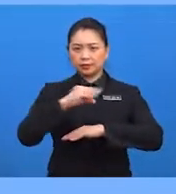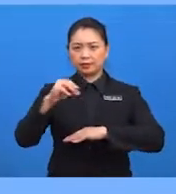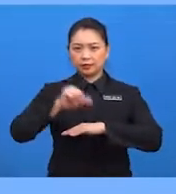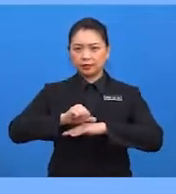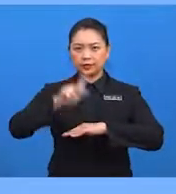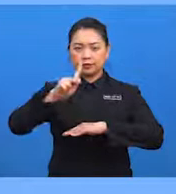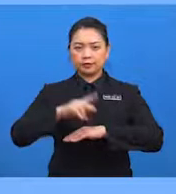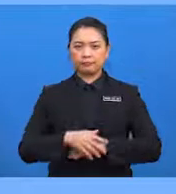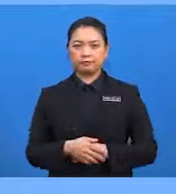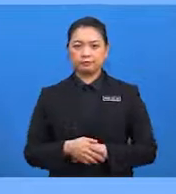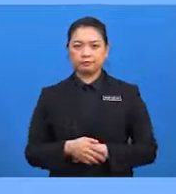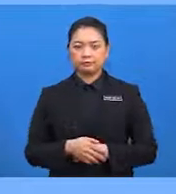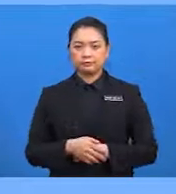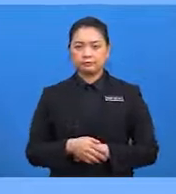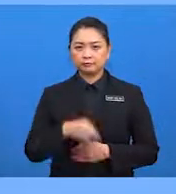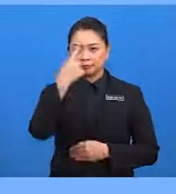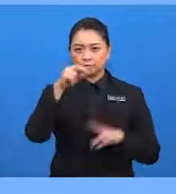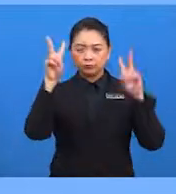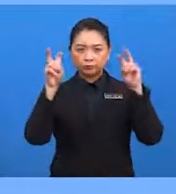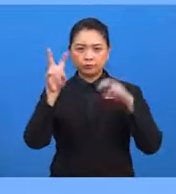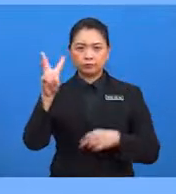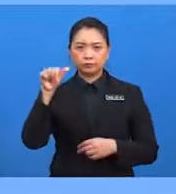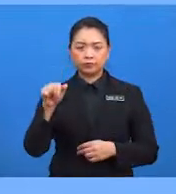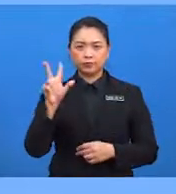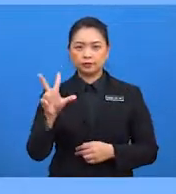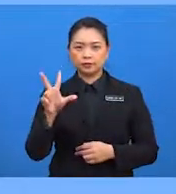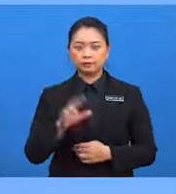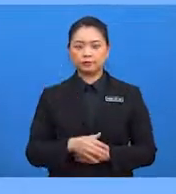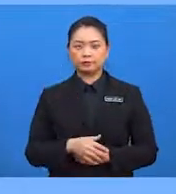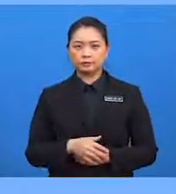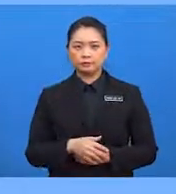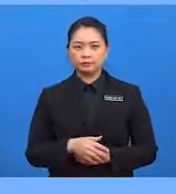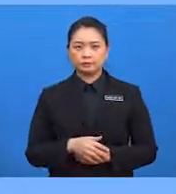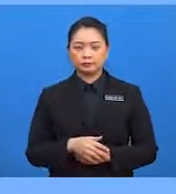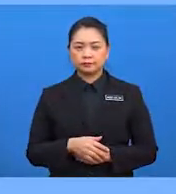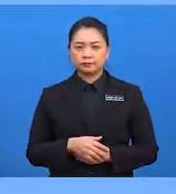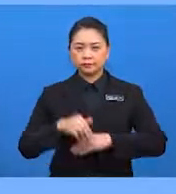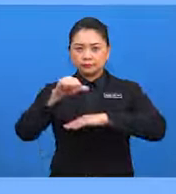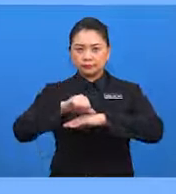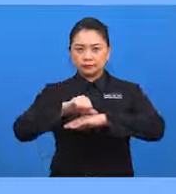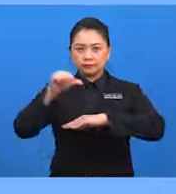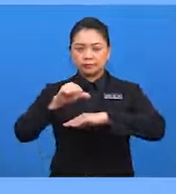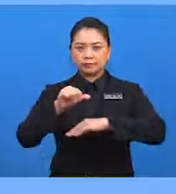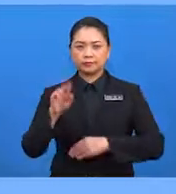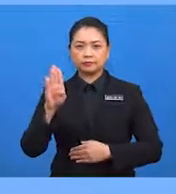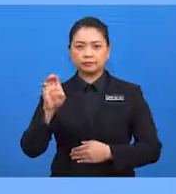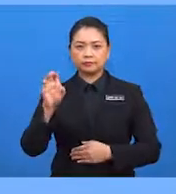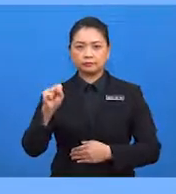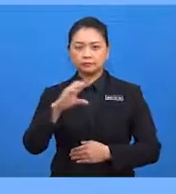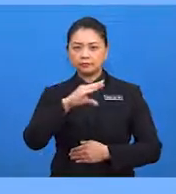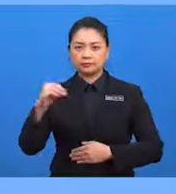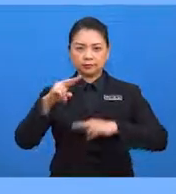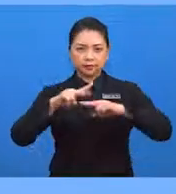dari subtopik 6.3 dalam bidang pembelajaran ke-6 iaitu asid, base